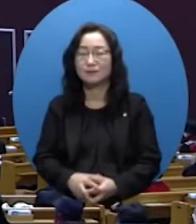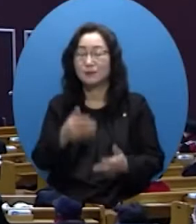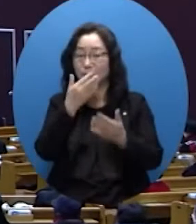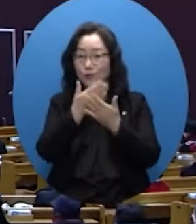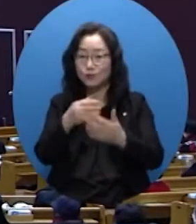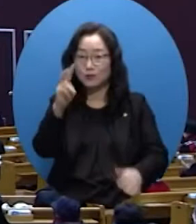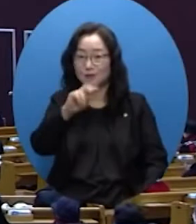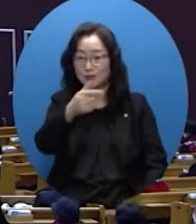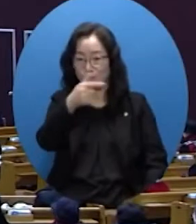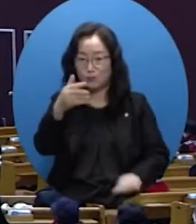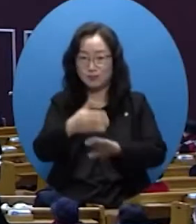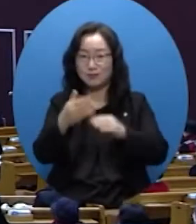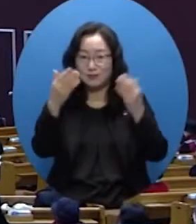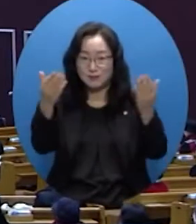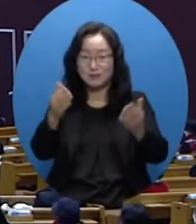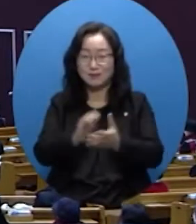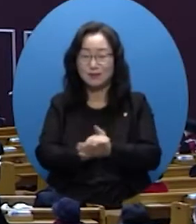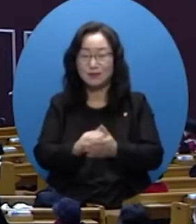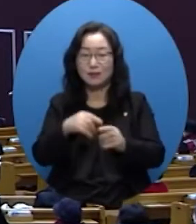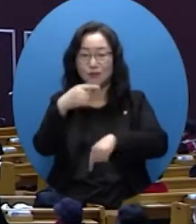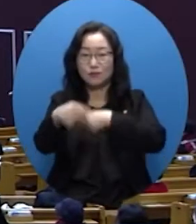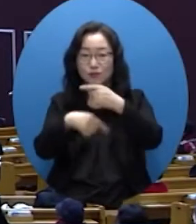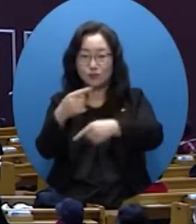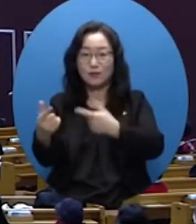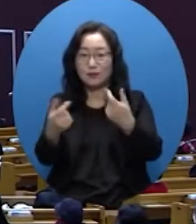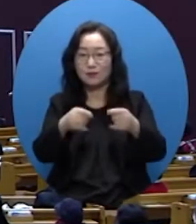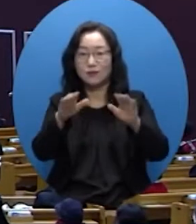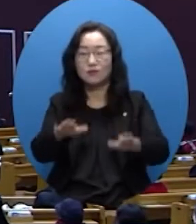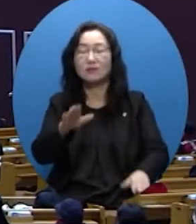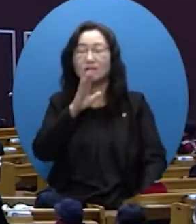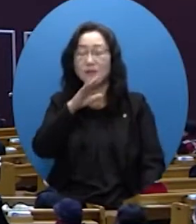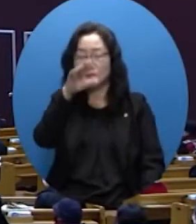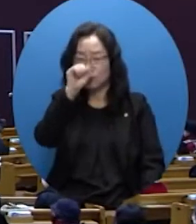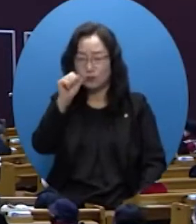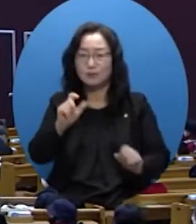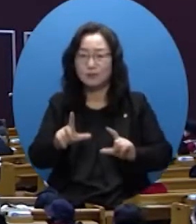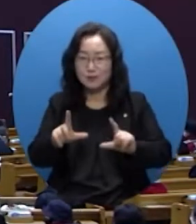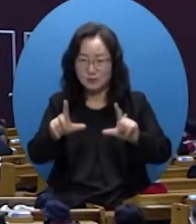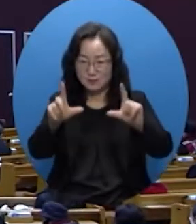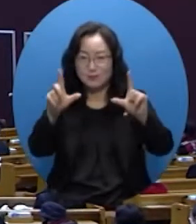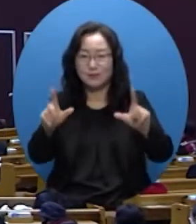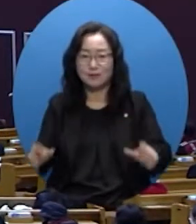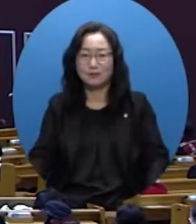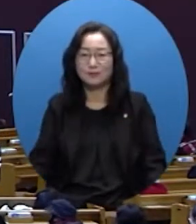괜찮 감사드립니다 믿음으로 걸어 갑니다 오늘은 참으로 좋은 날입니다